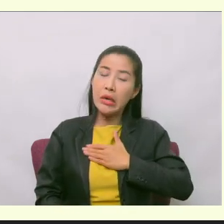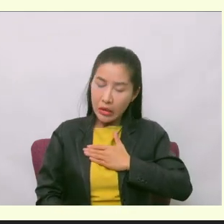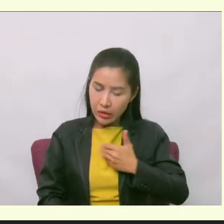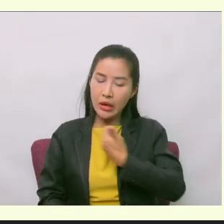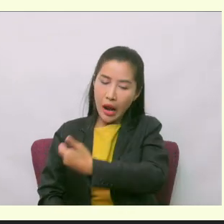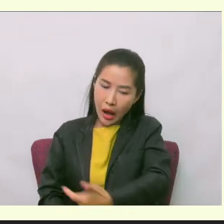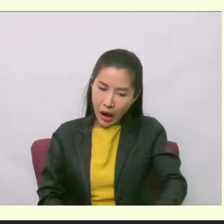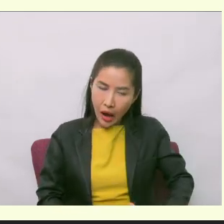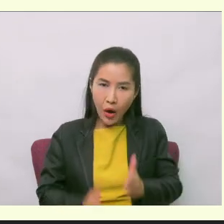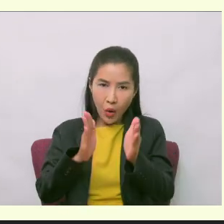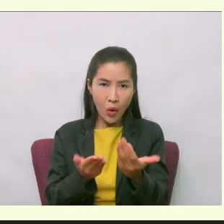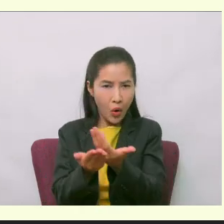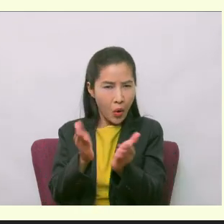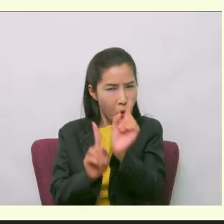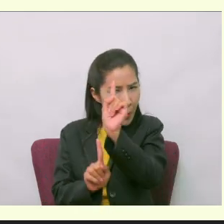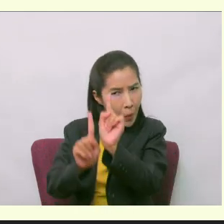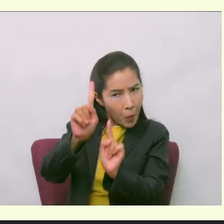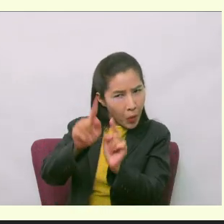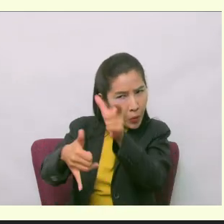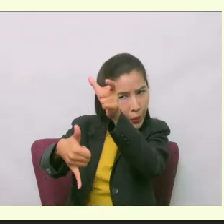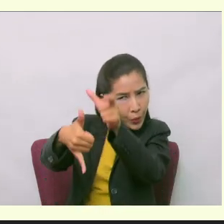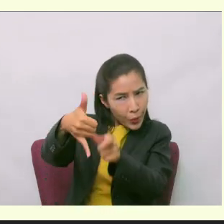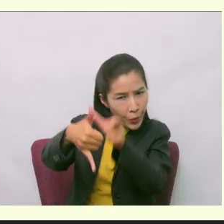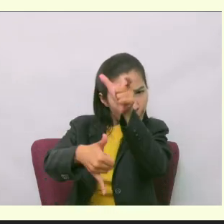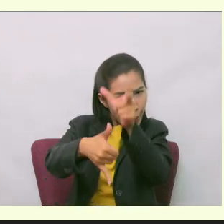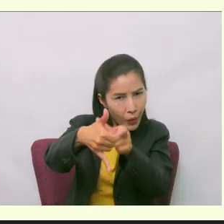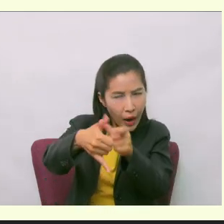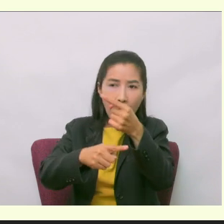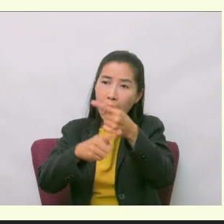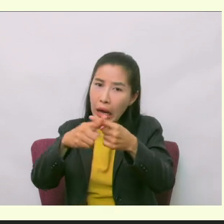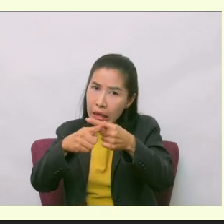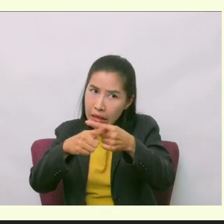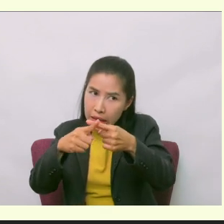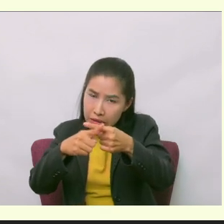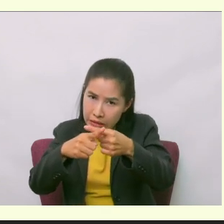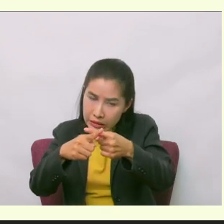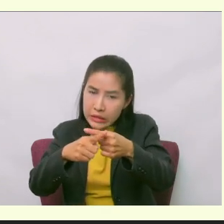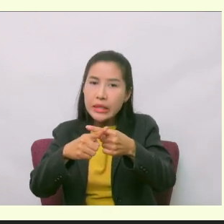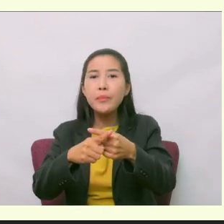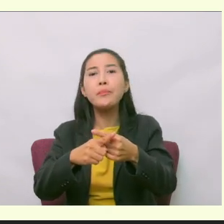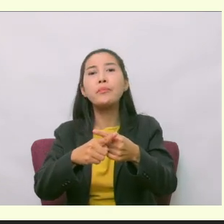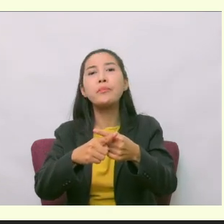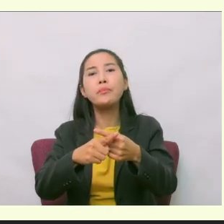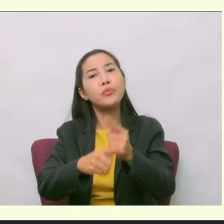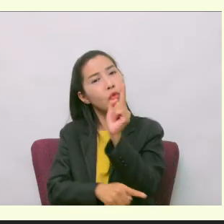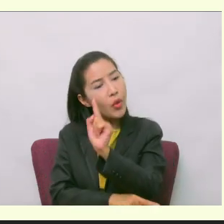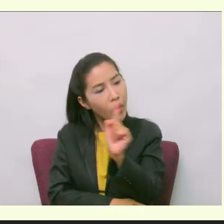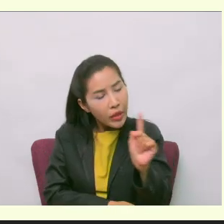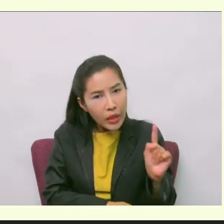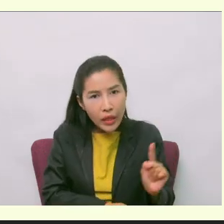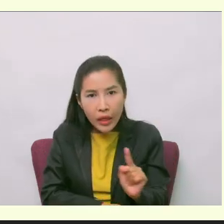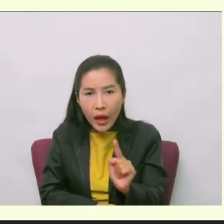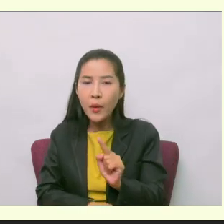คะต้องประเมินว่าเขามีอาการปวดตรงบริเวณข้อหรือว่ากล้ามเนื้อบริเวณไหนนะคะมีอาการบว